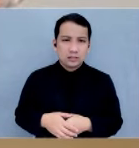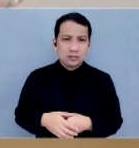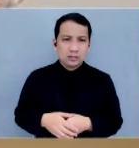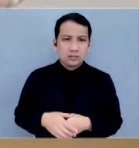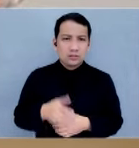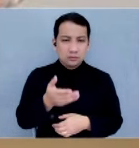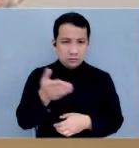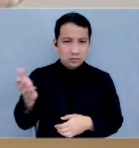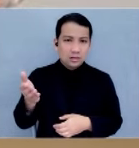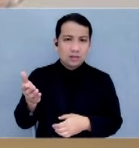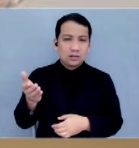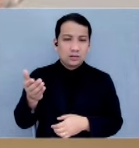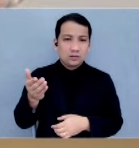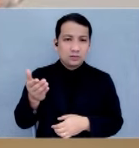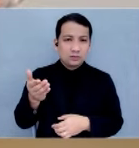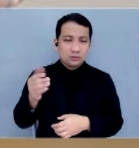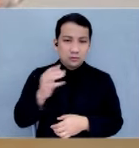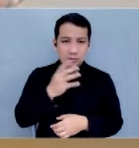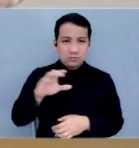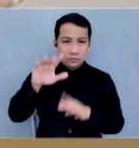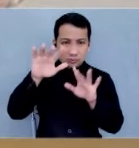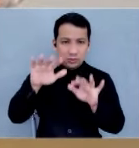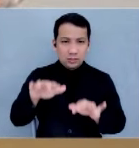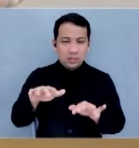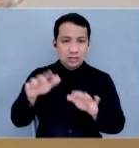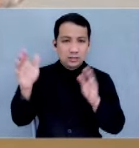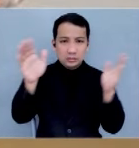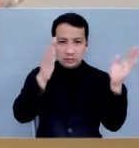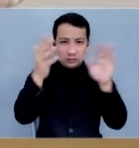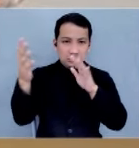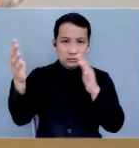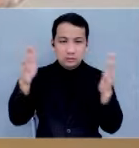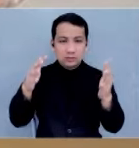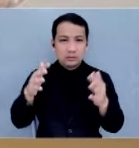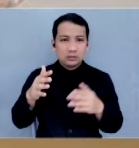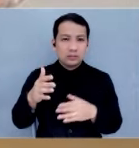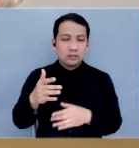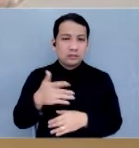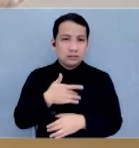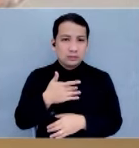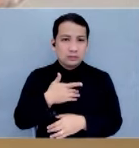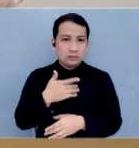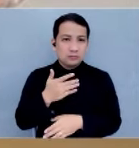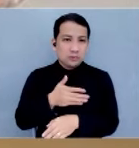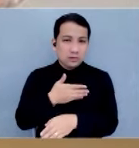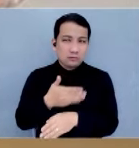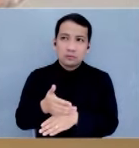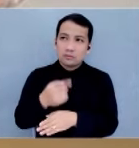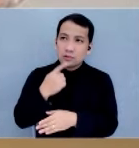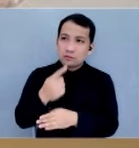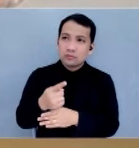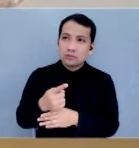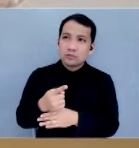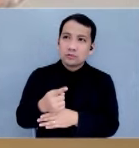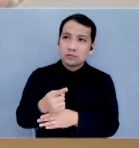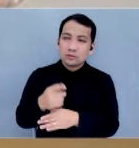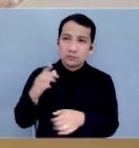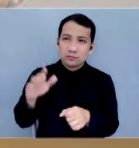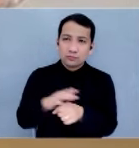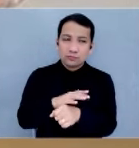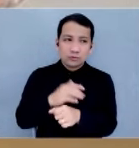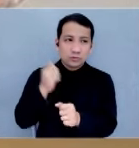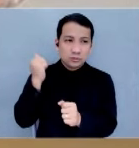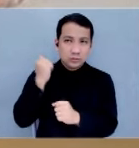nasa araw, sa ulan, at sa hangin ng aking nilalasap." Umaawit ng kantang puno ng pag-asa